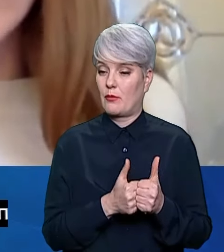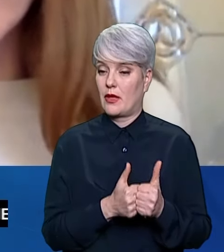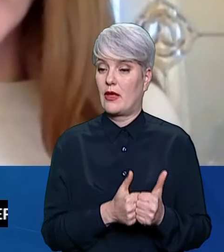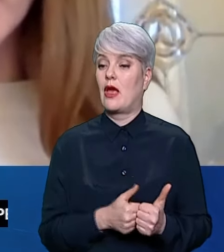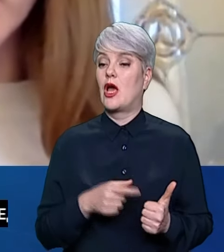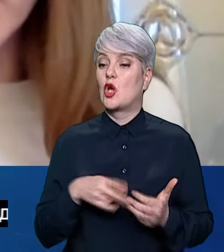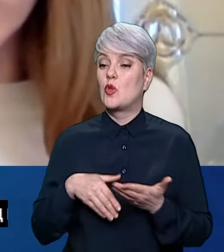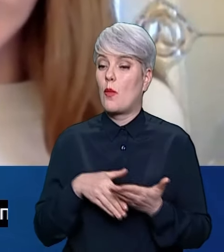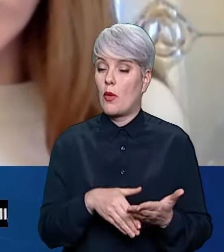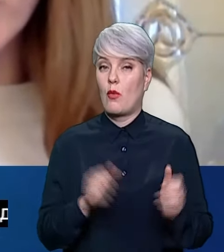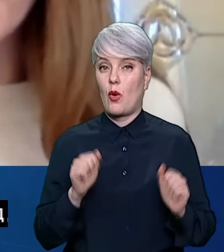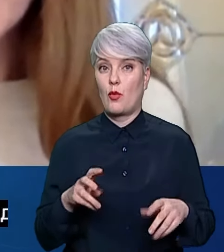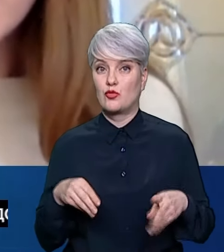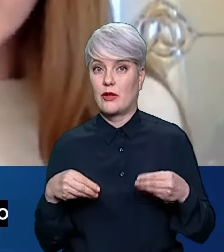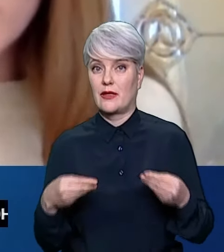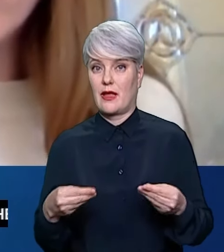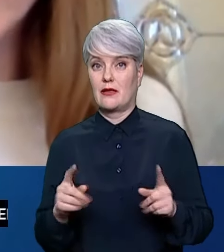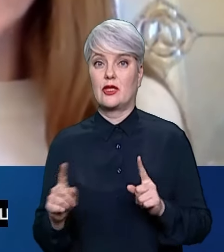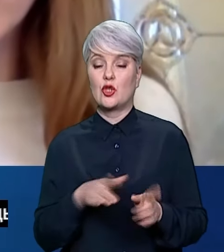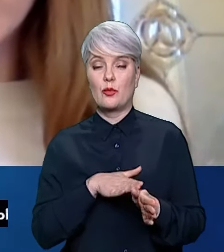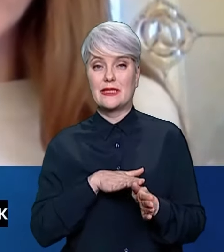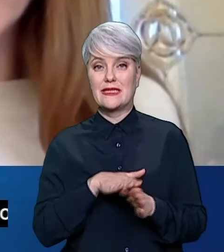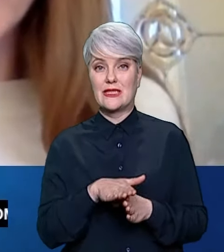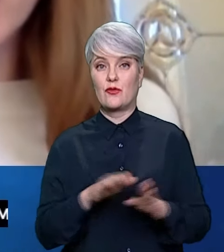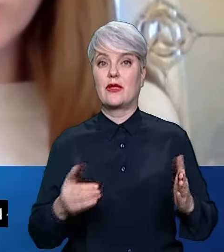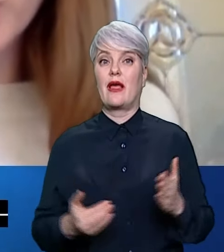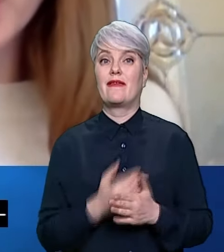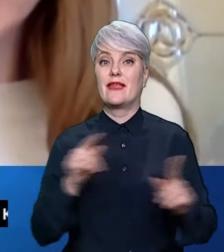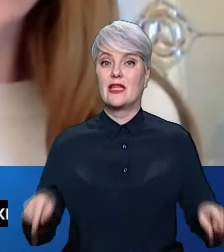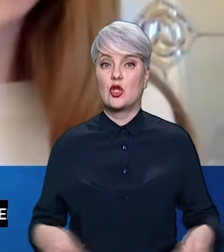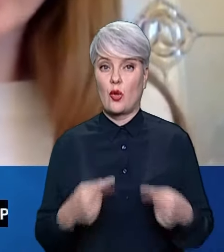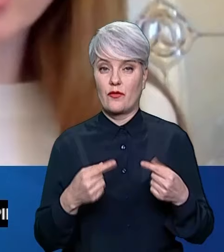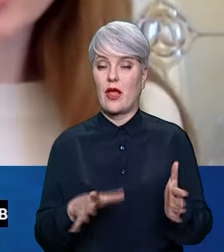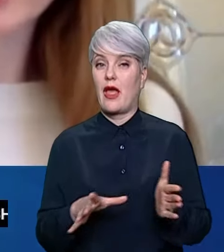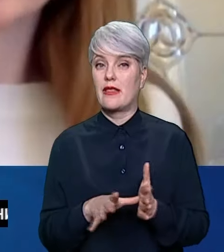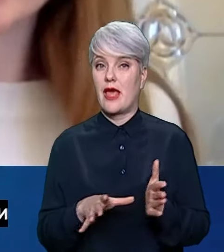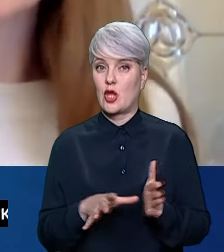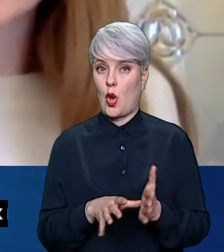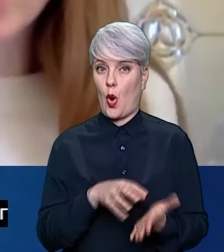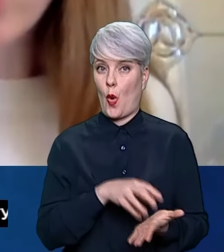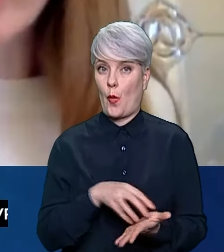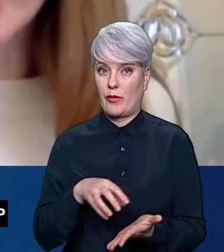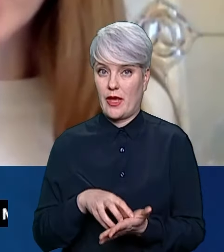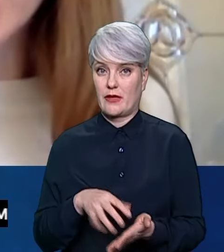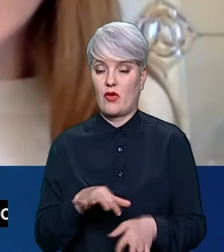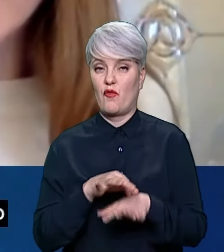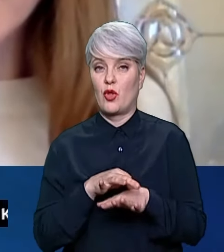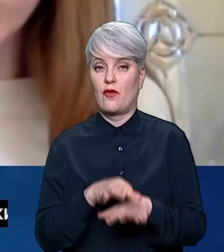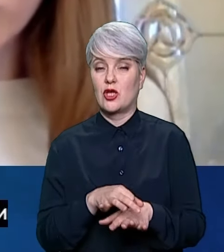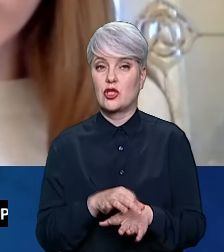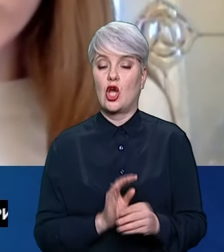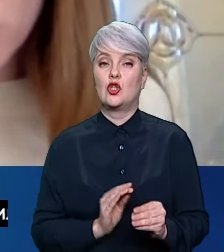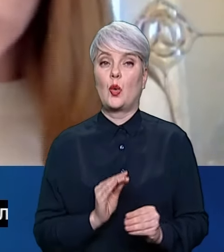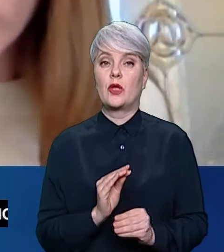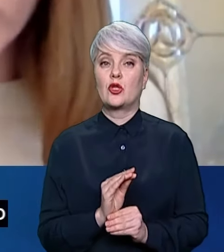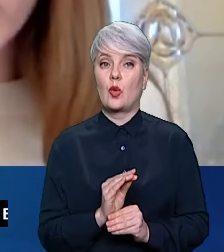вони можуть нам надати для того, щоб здійснювати відновлення енергооб'єктів і впровадження там, можливо, додаткової генерації для